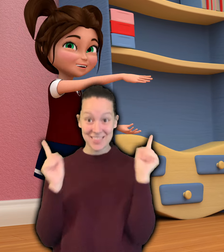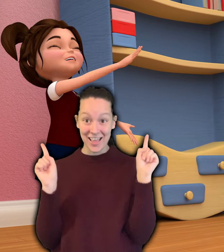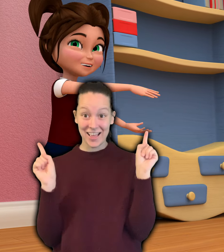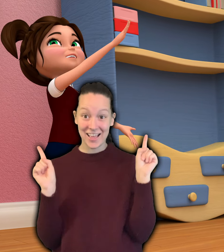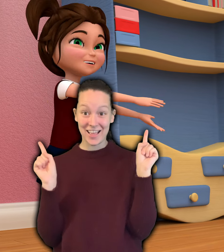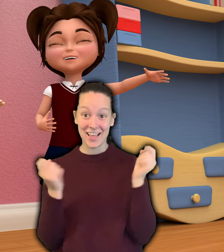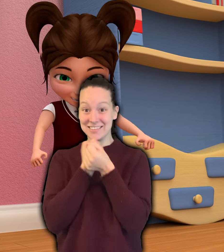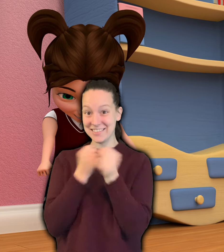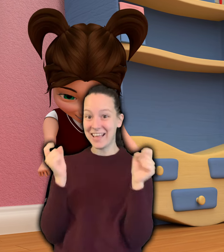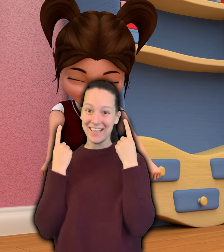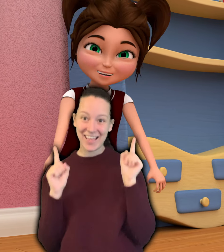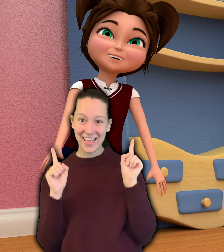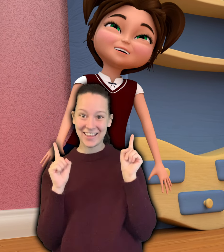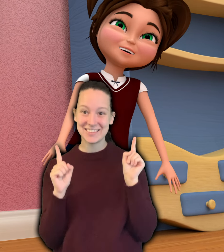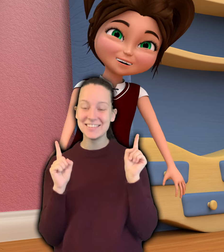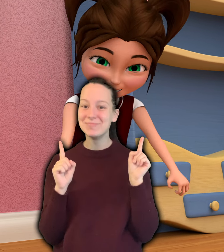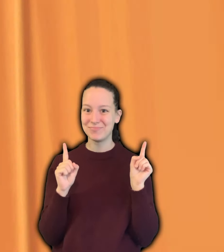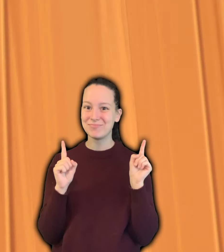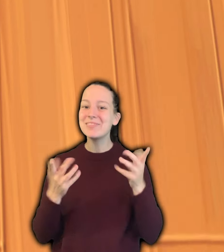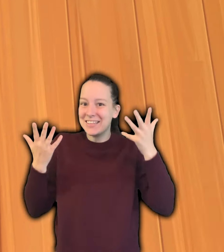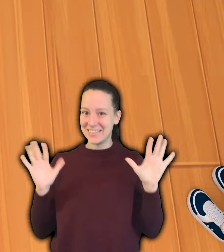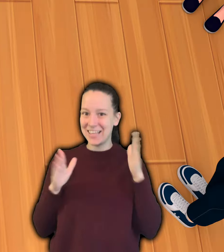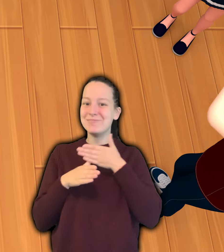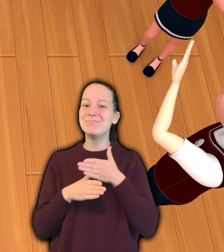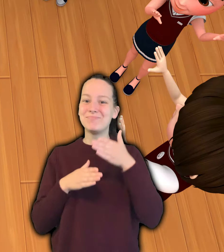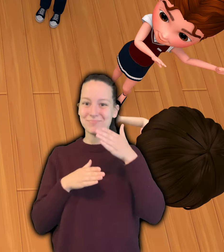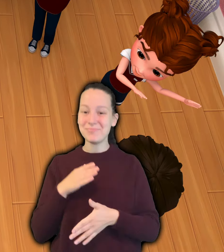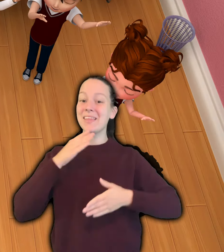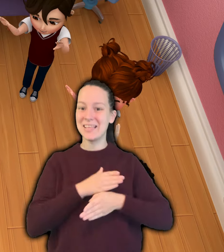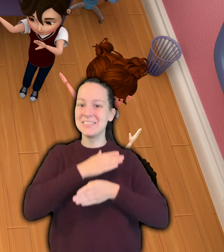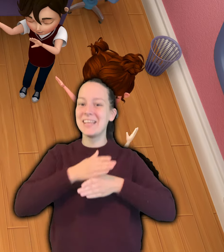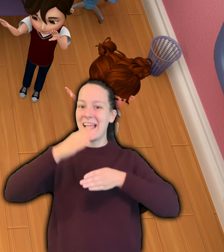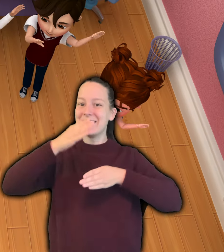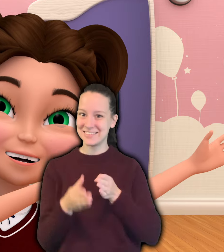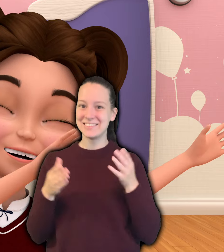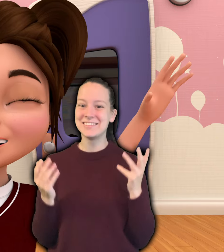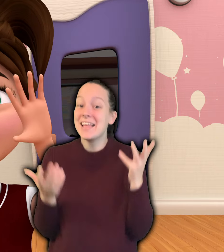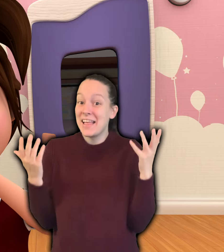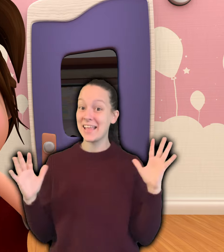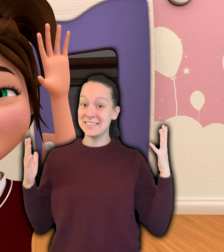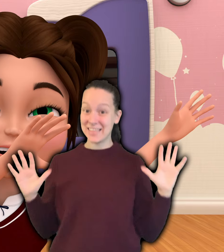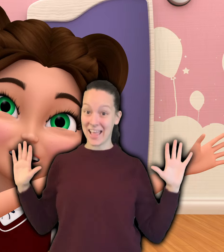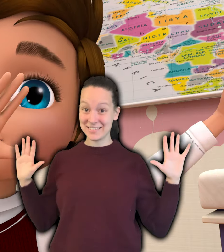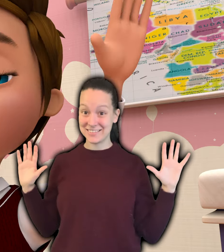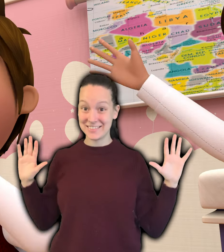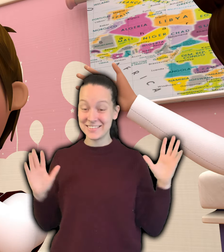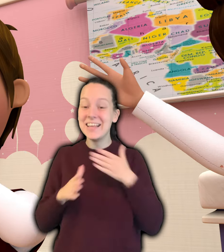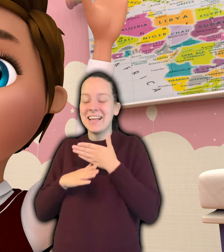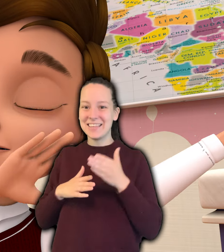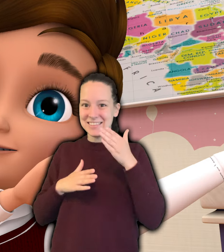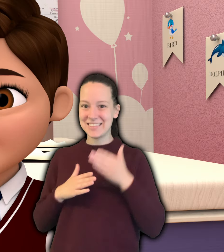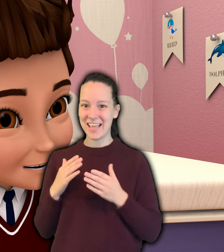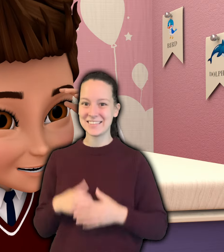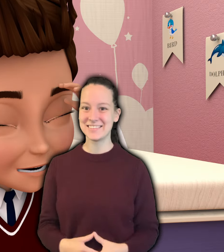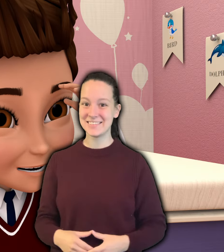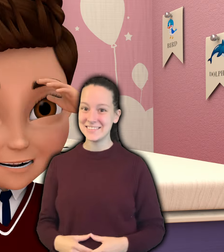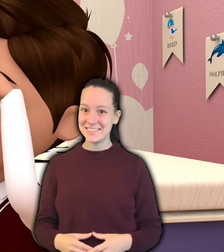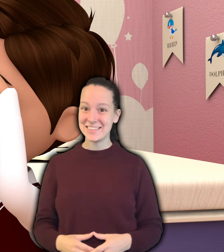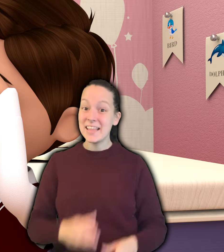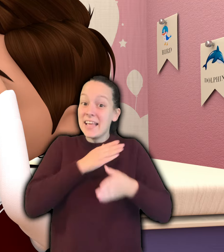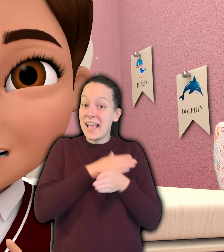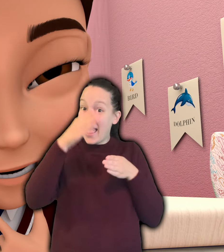も生きてる嬉しい楽しい驚終わり